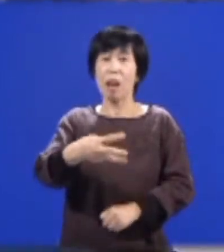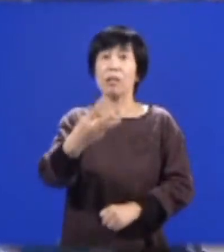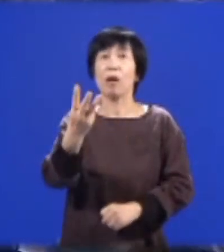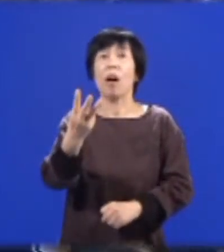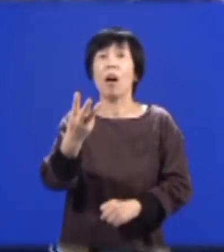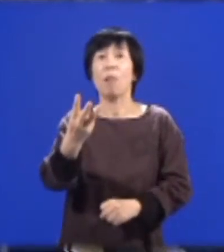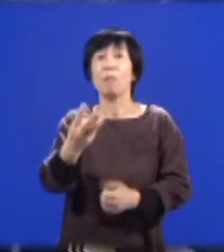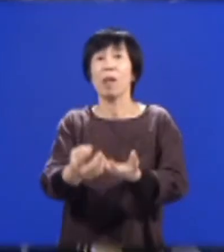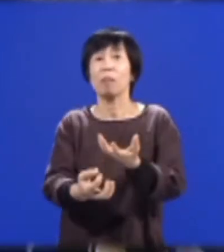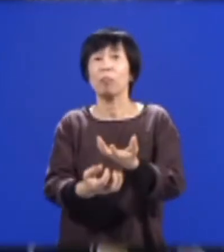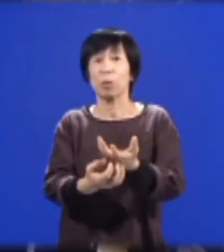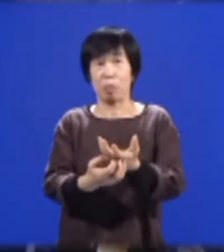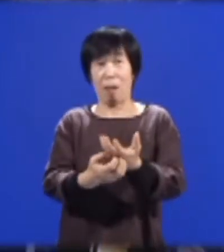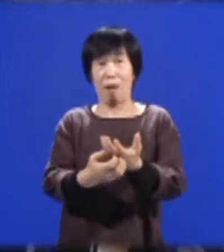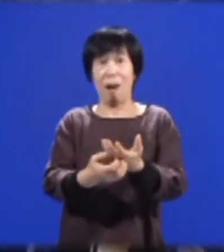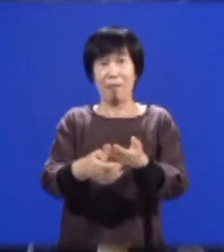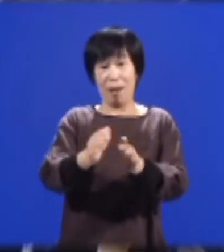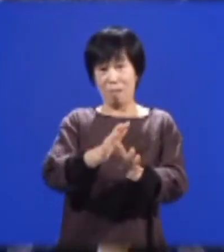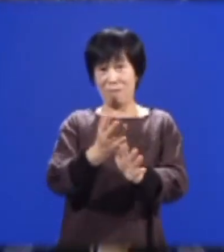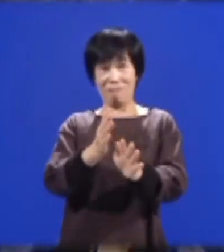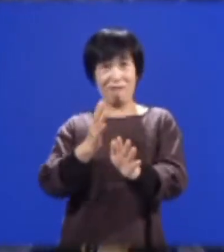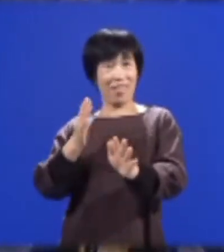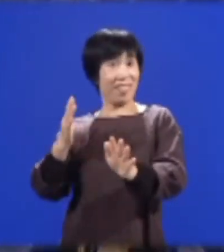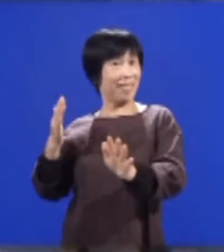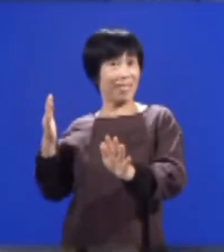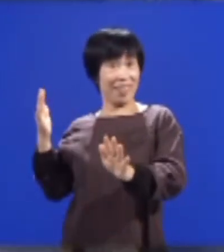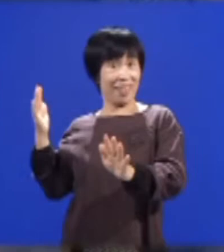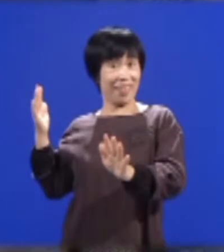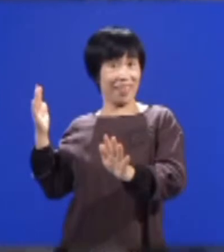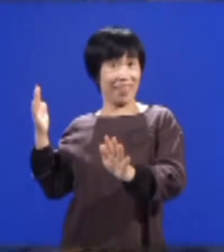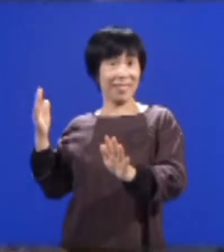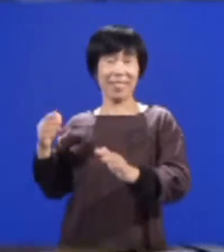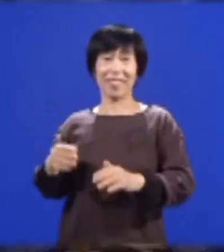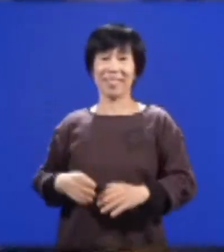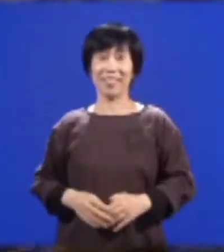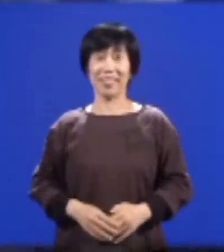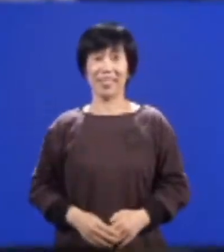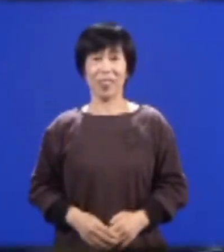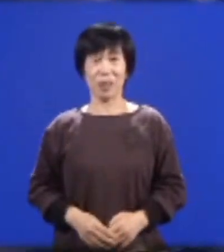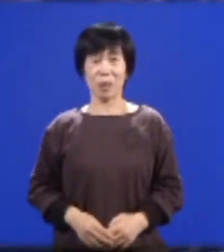300食限定で大人気なんですよ。